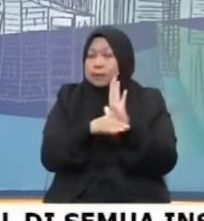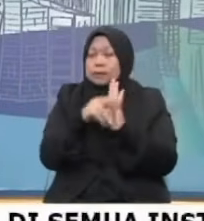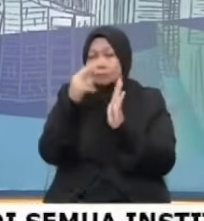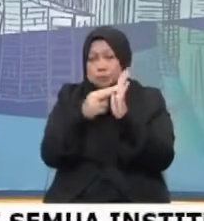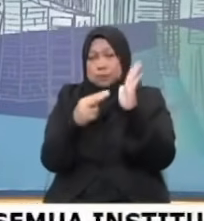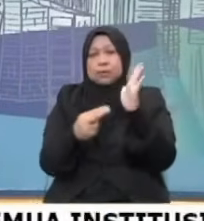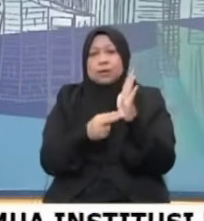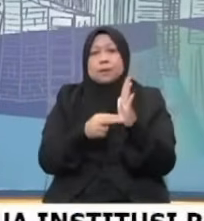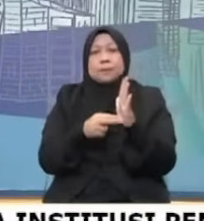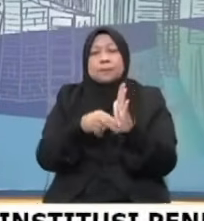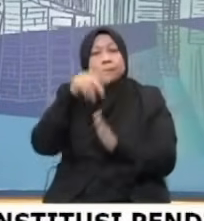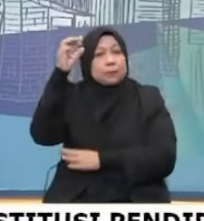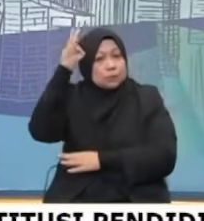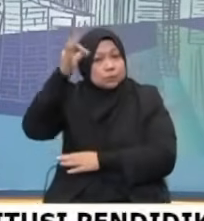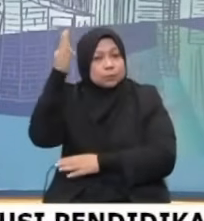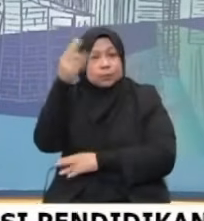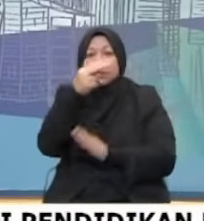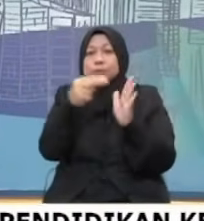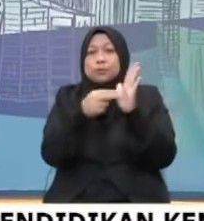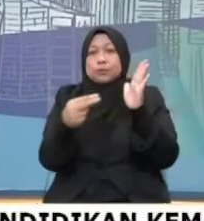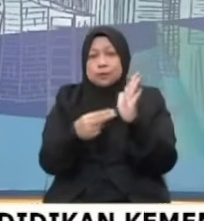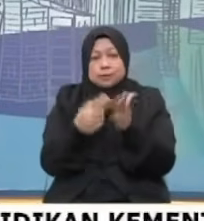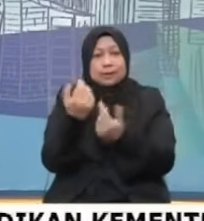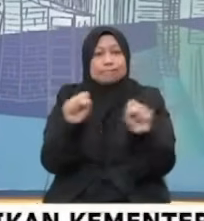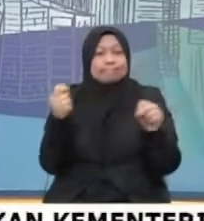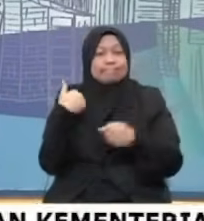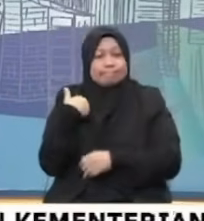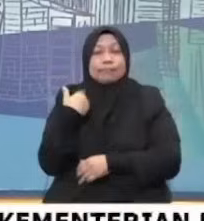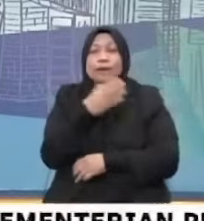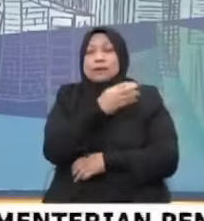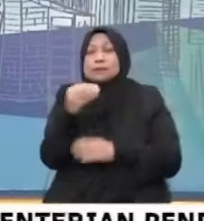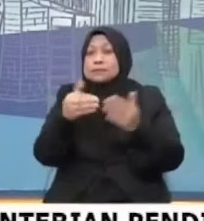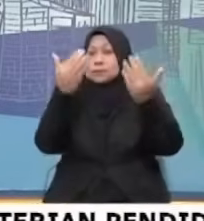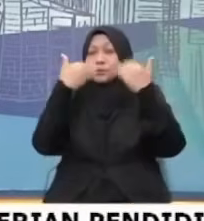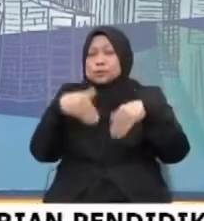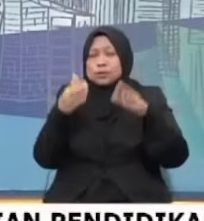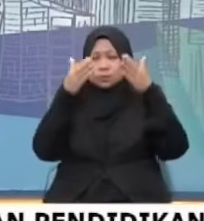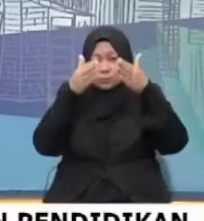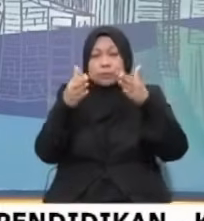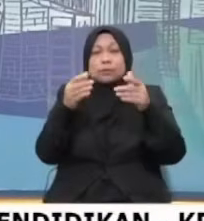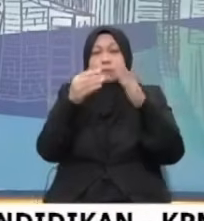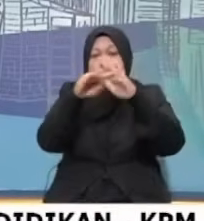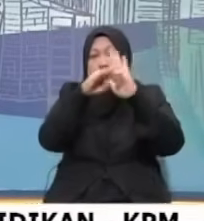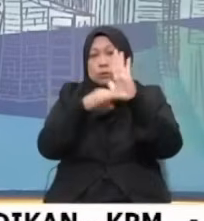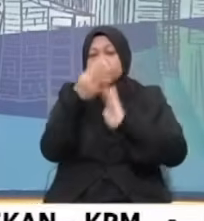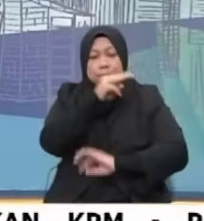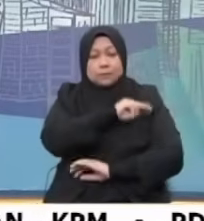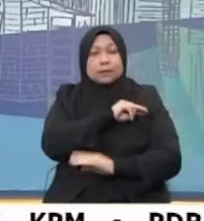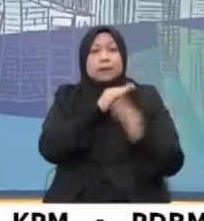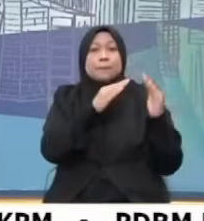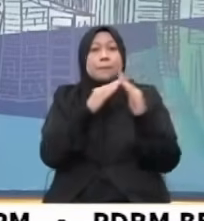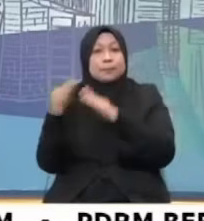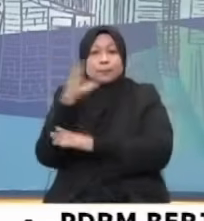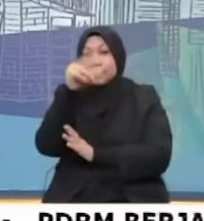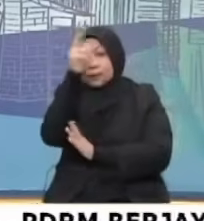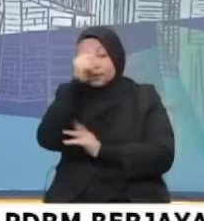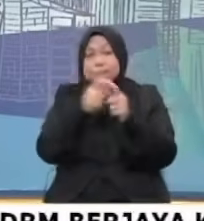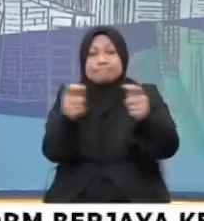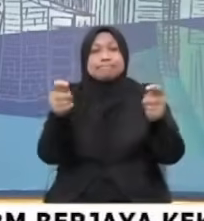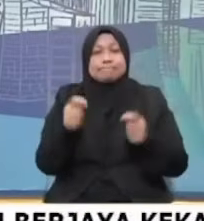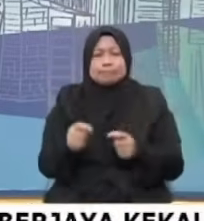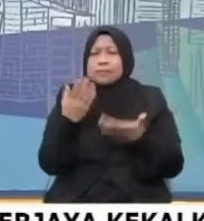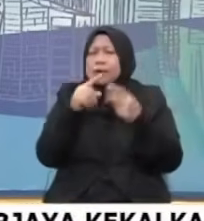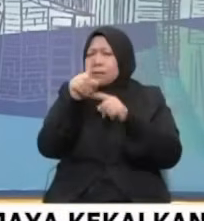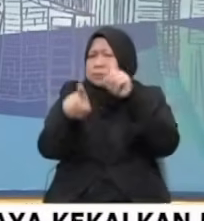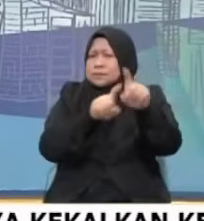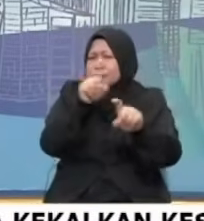persekutuan dan peruntukan undang-undang sedia ada dan seterusnya tumpuan berikutnya kepada Menteri Perumahan dan kerajaan tempatan